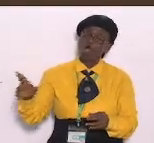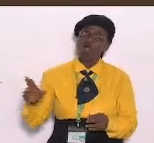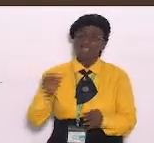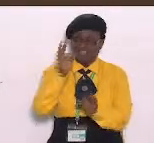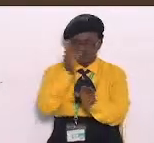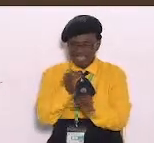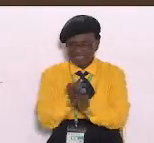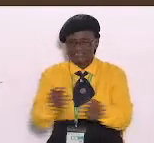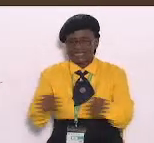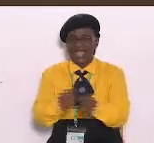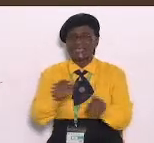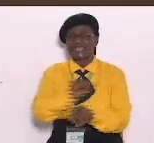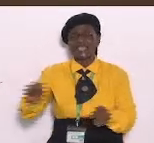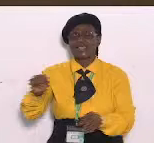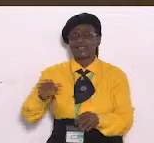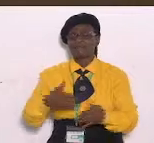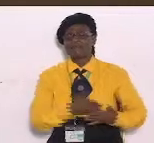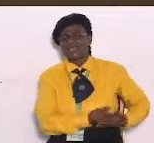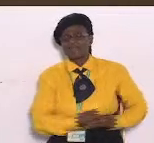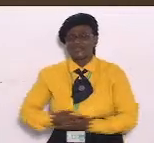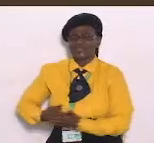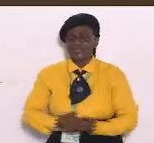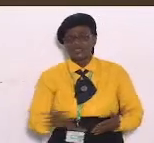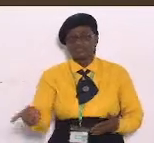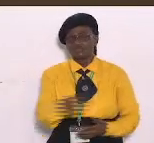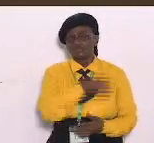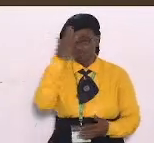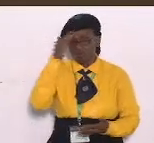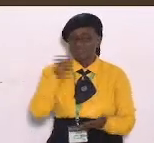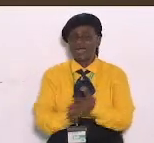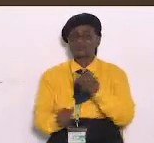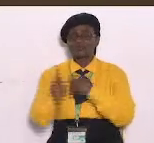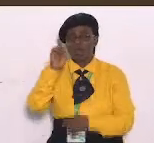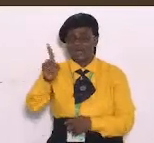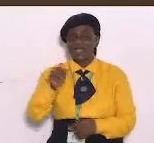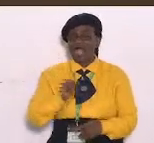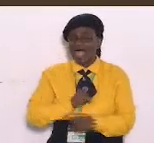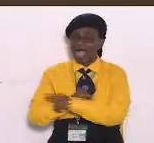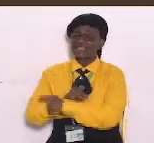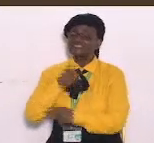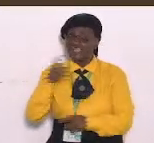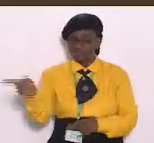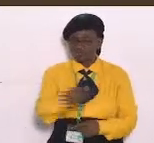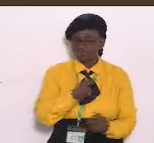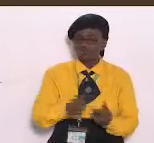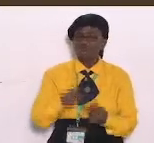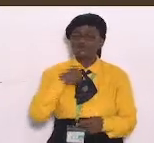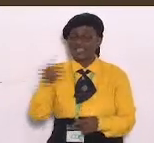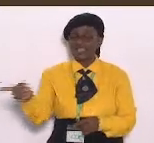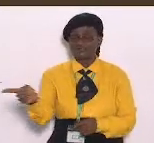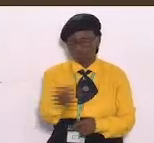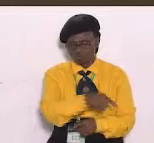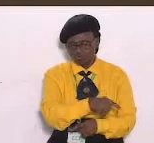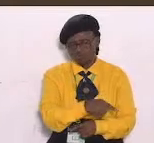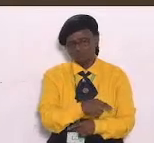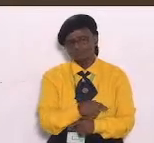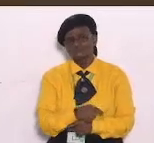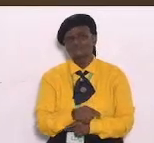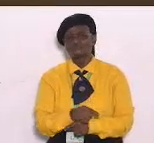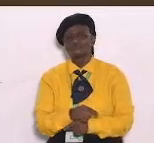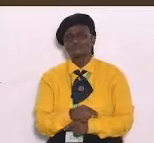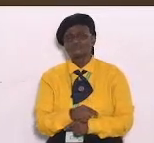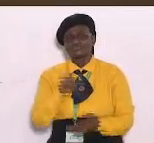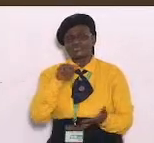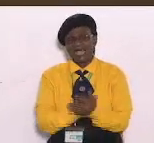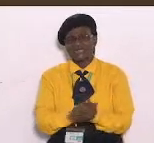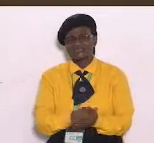maison de ce messager et vous connaissez le reste de l'histoire je veux te